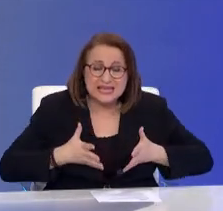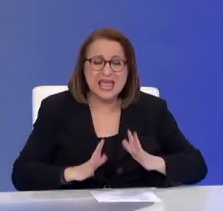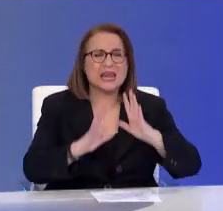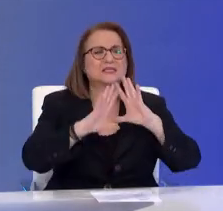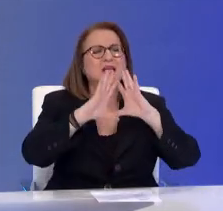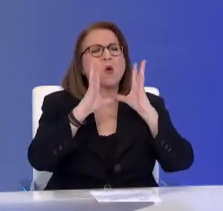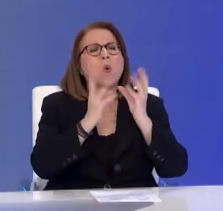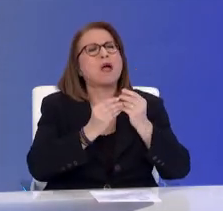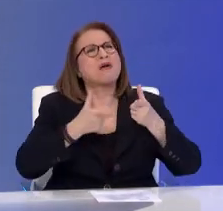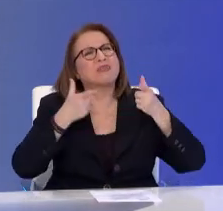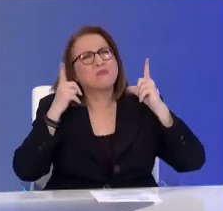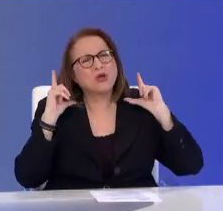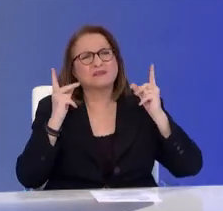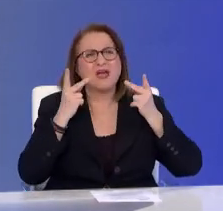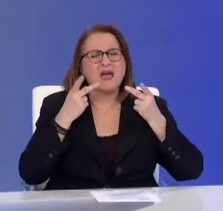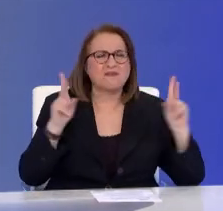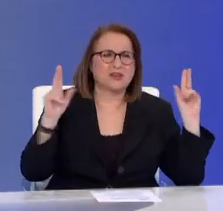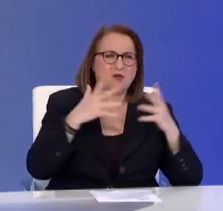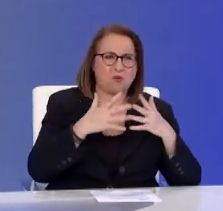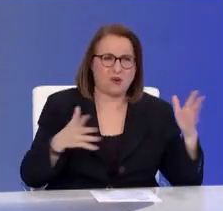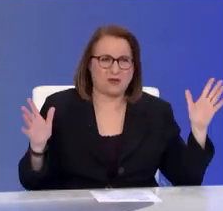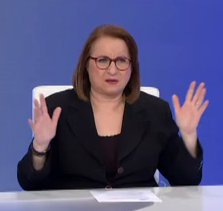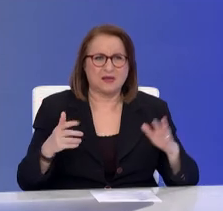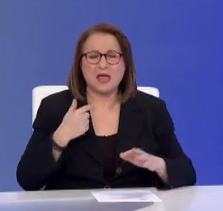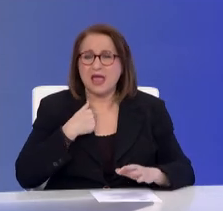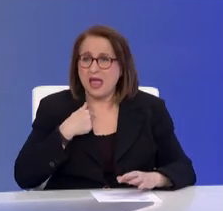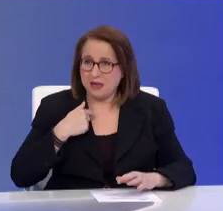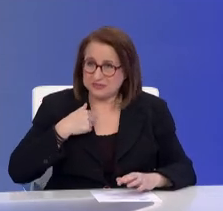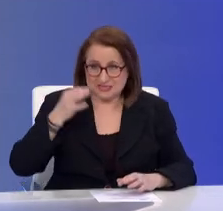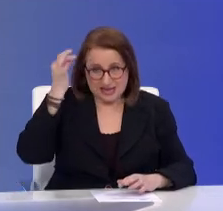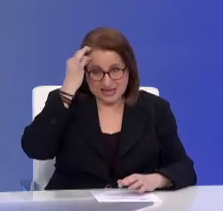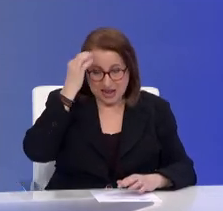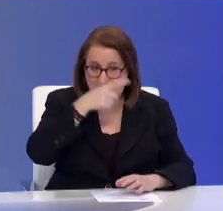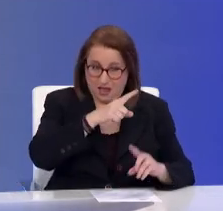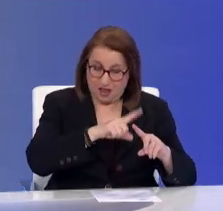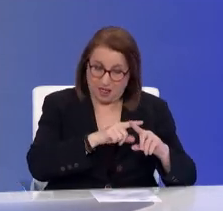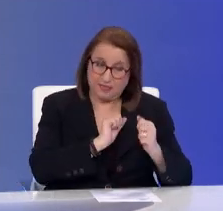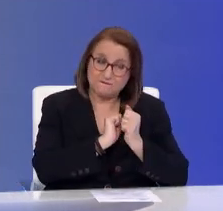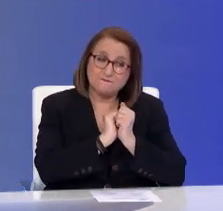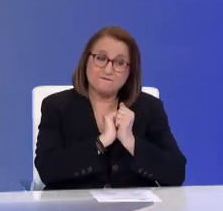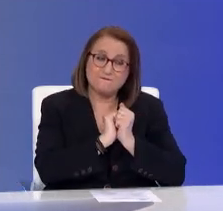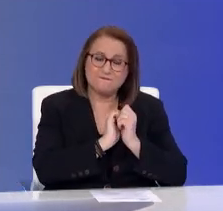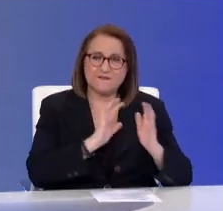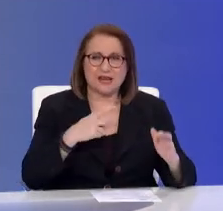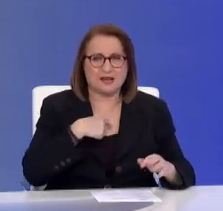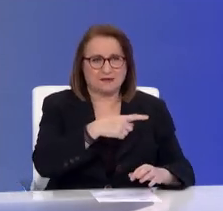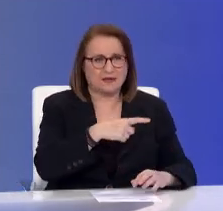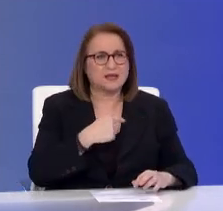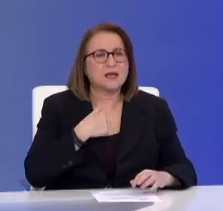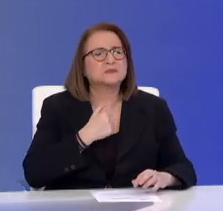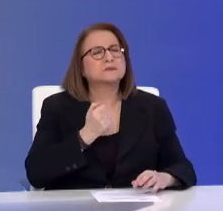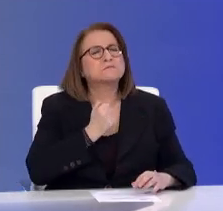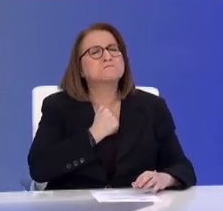Είμαστε λοιπόν εδώ σήμερα στη Γαλλία πραγματικά φίλοι, πιστοί